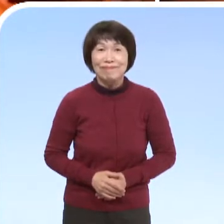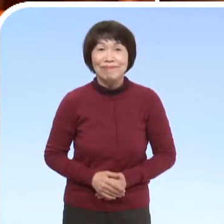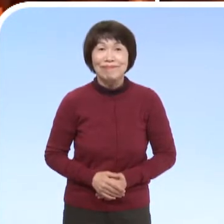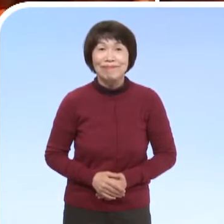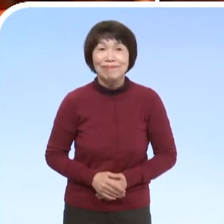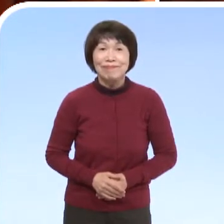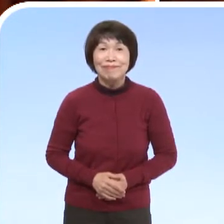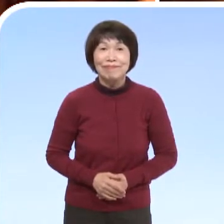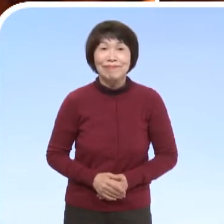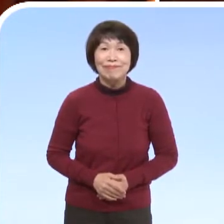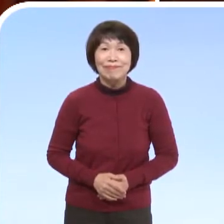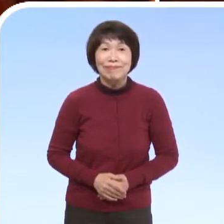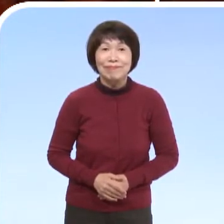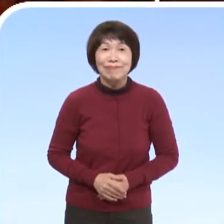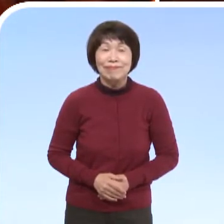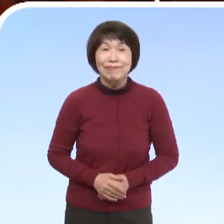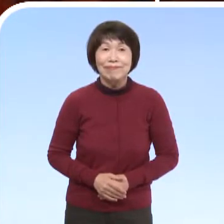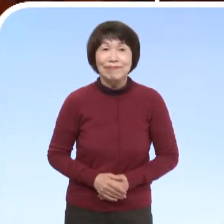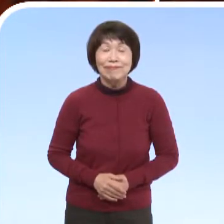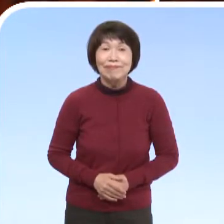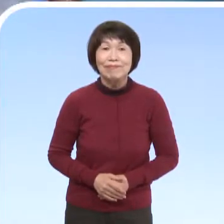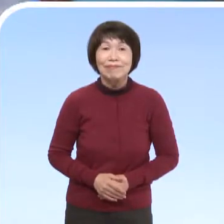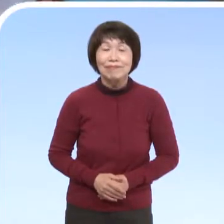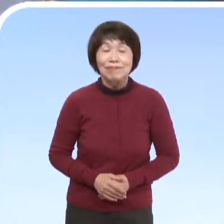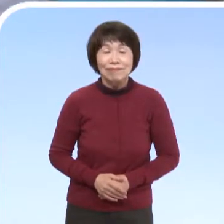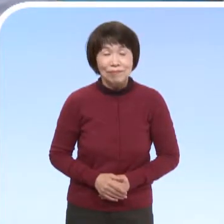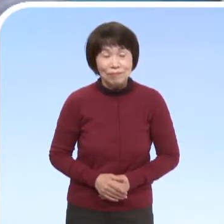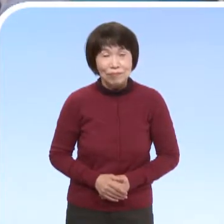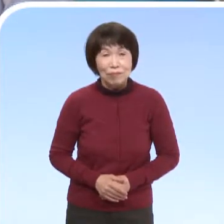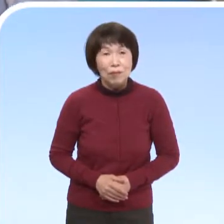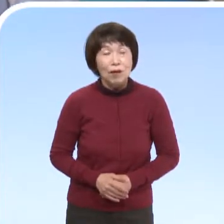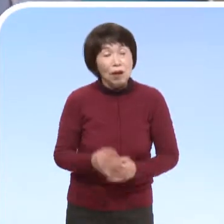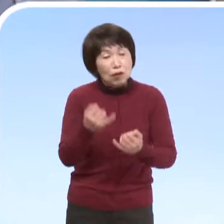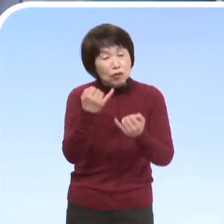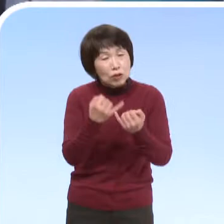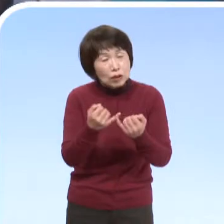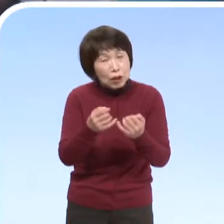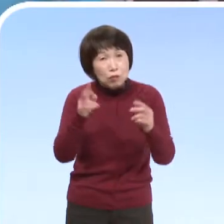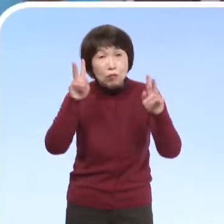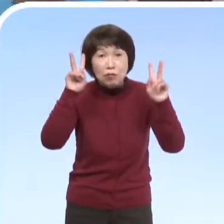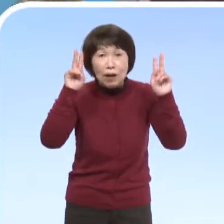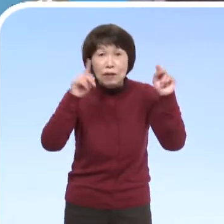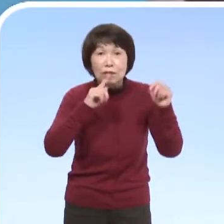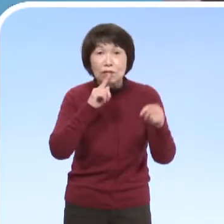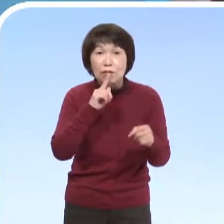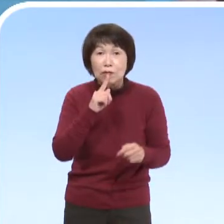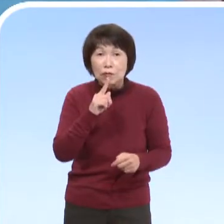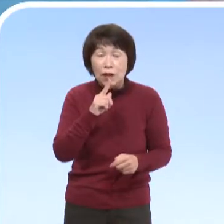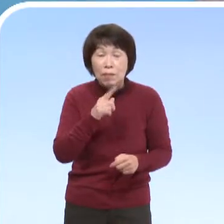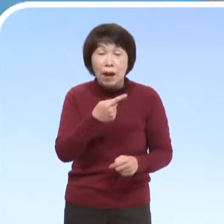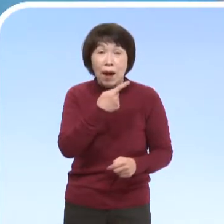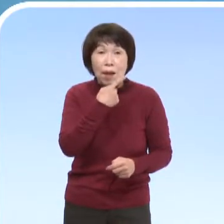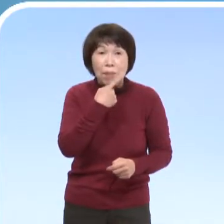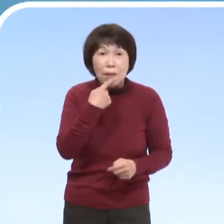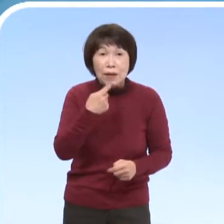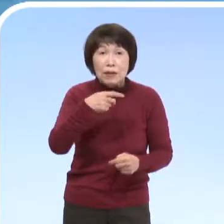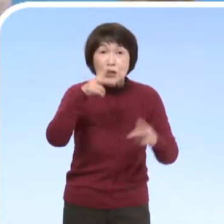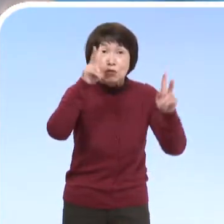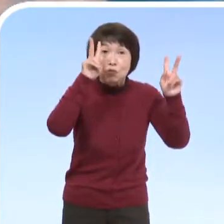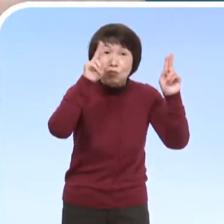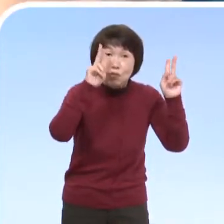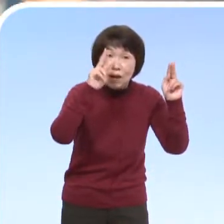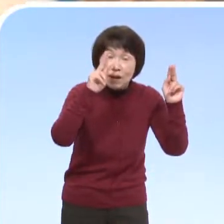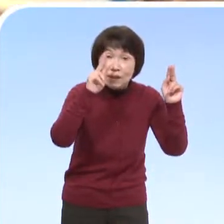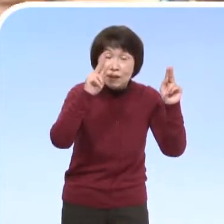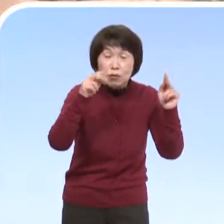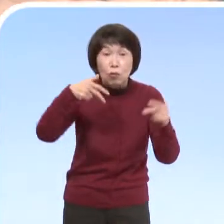よく似てるのがベニズワイと 今漁がちょうど始まったところのズワイガ